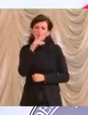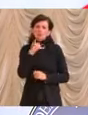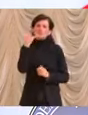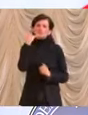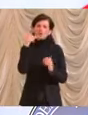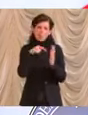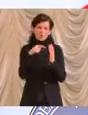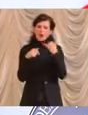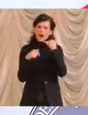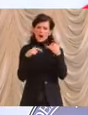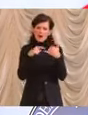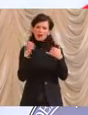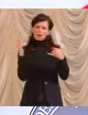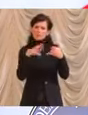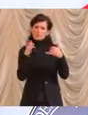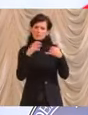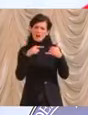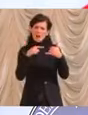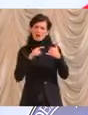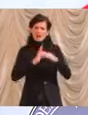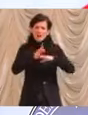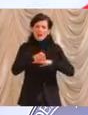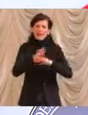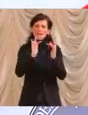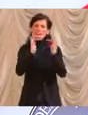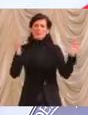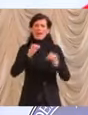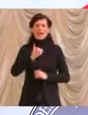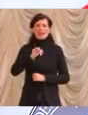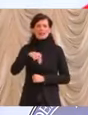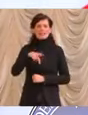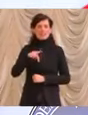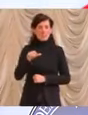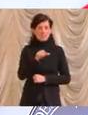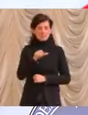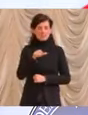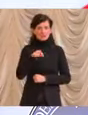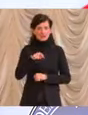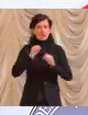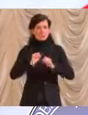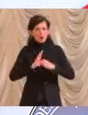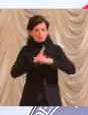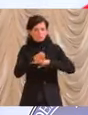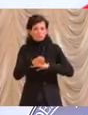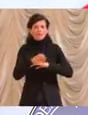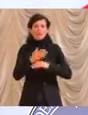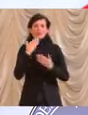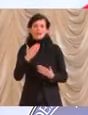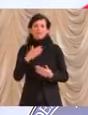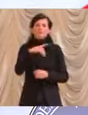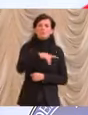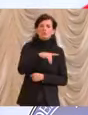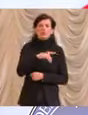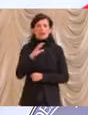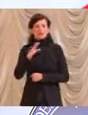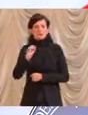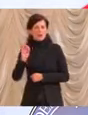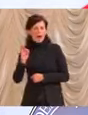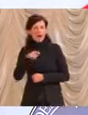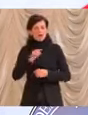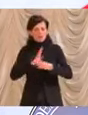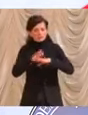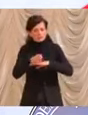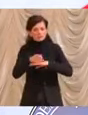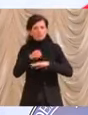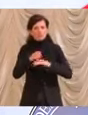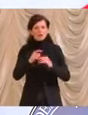scaricato collegandosi al portale dell'INPS, si possa, attraverso l'ausilio di patronati, ottenere subito la